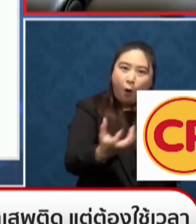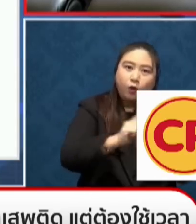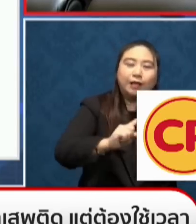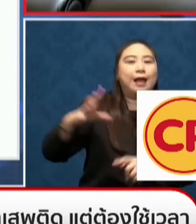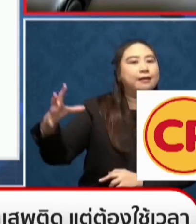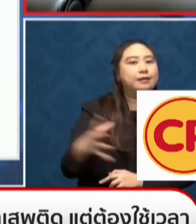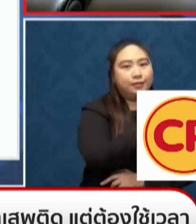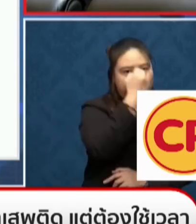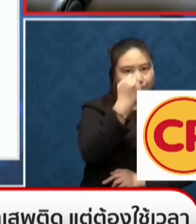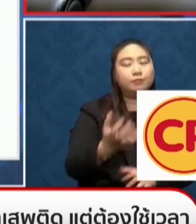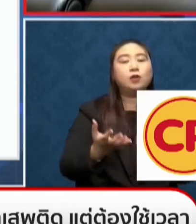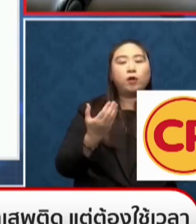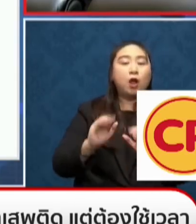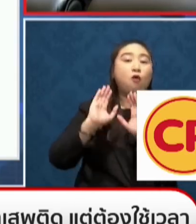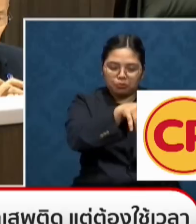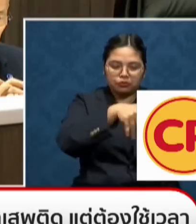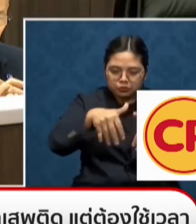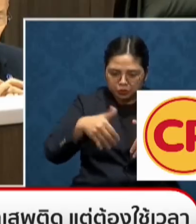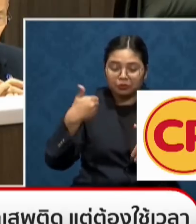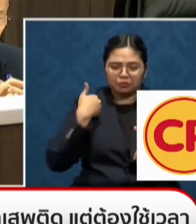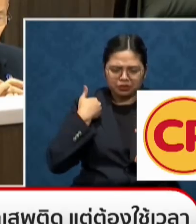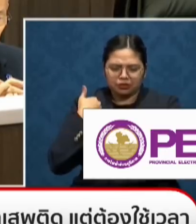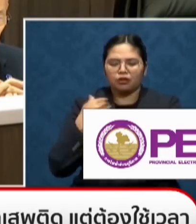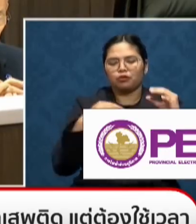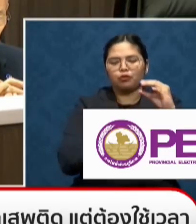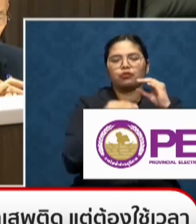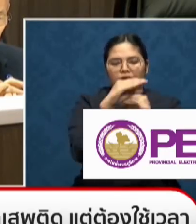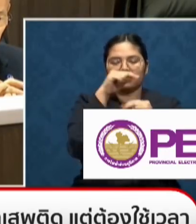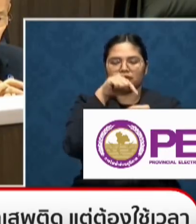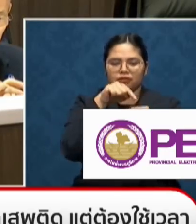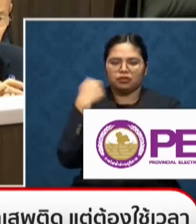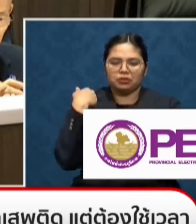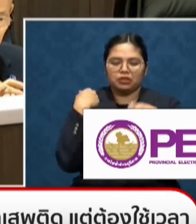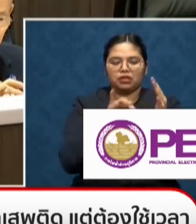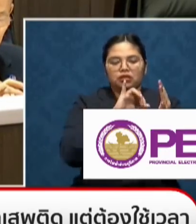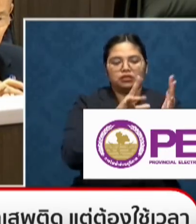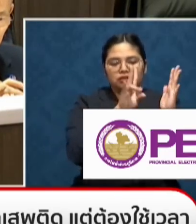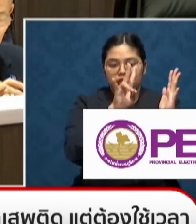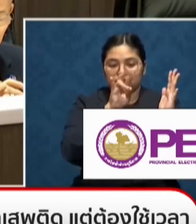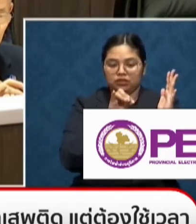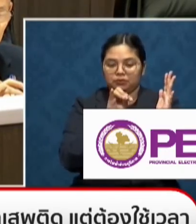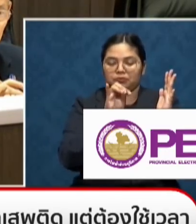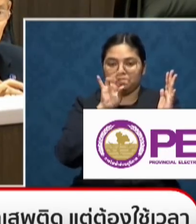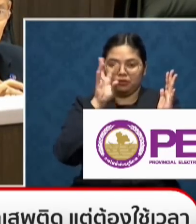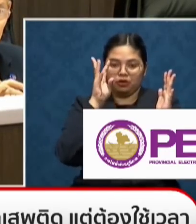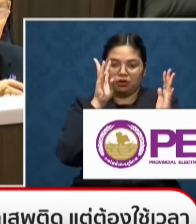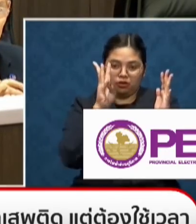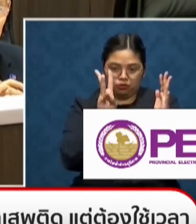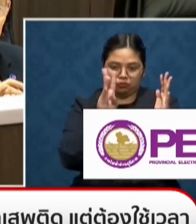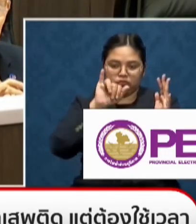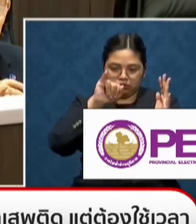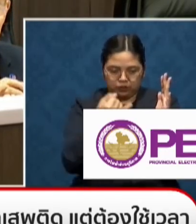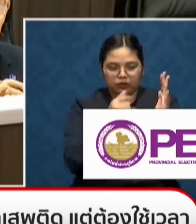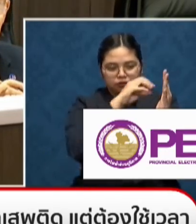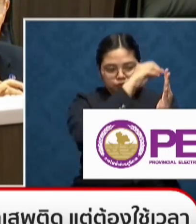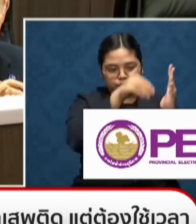องทีนี้อีกท่านหนึ่งนะคะสว.วีรศักดิ์เองก็มีการอภิปรายเรื่องนี้เช่นเดียวกันนะคะ